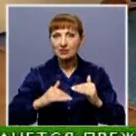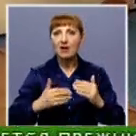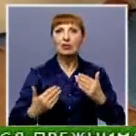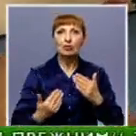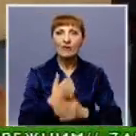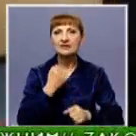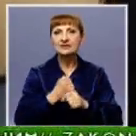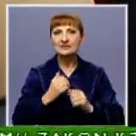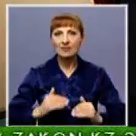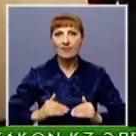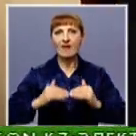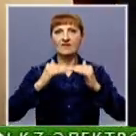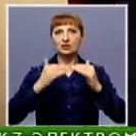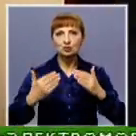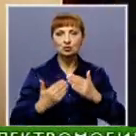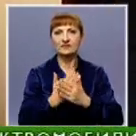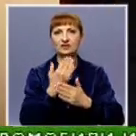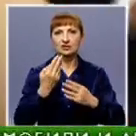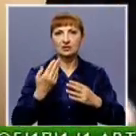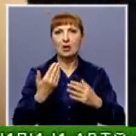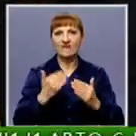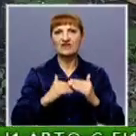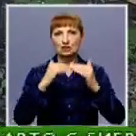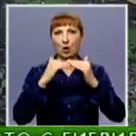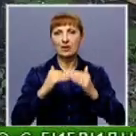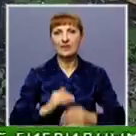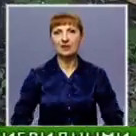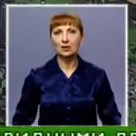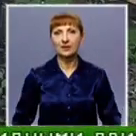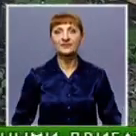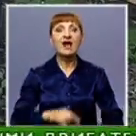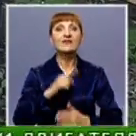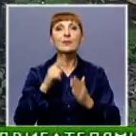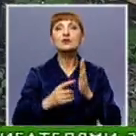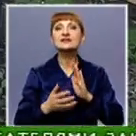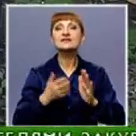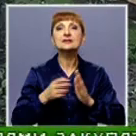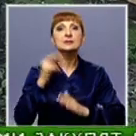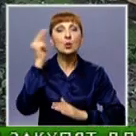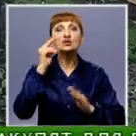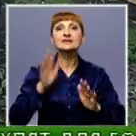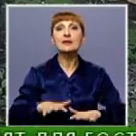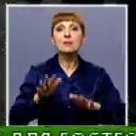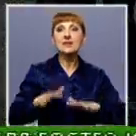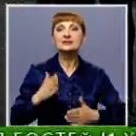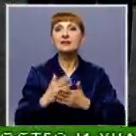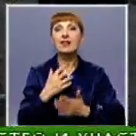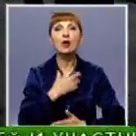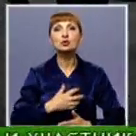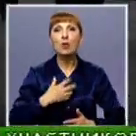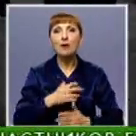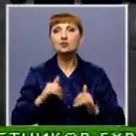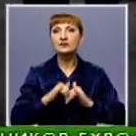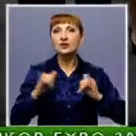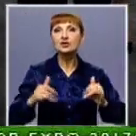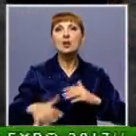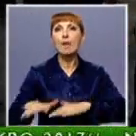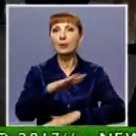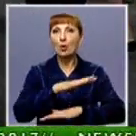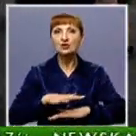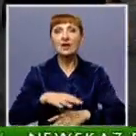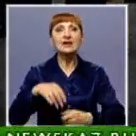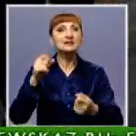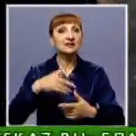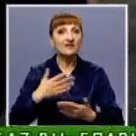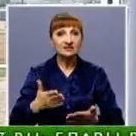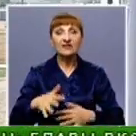согласованием сделали более усовершенно, чтобы высокую сделать потом. Вопрос дефицита ученических мест стал еще актуальнее с увеличением площади и,